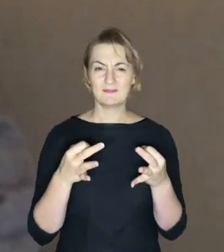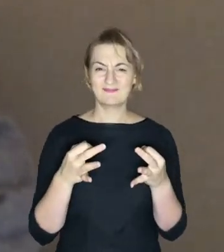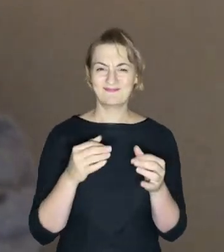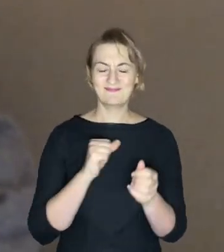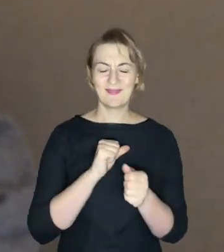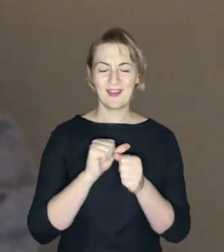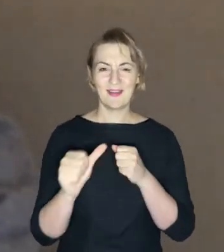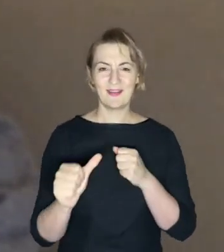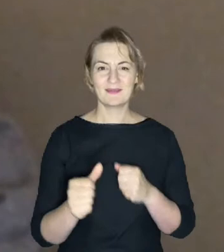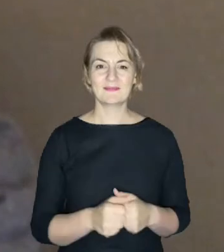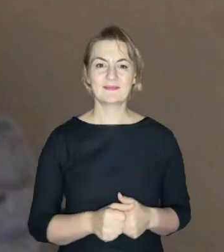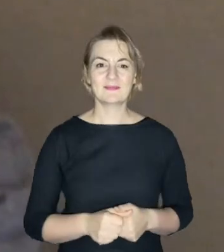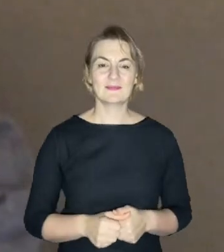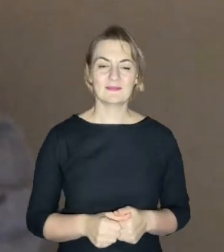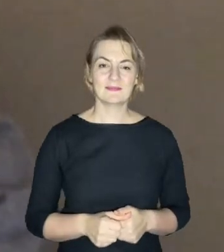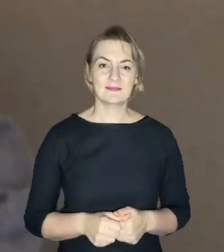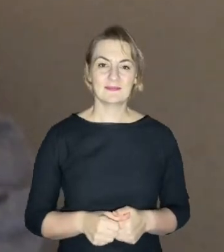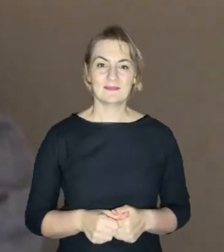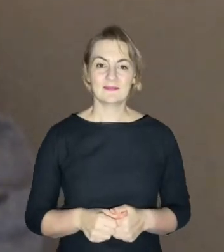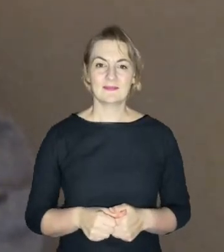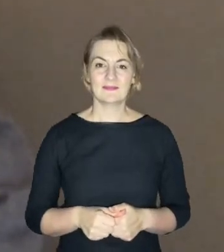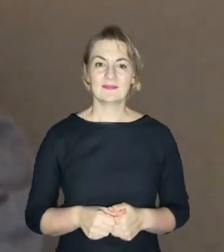tego nurtu, który